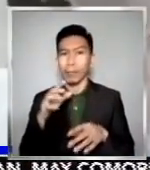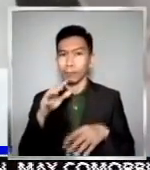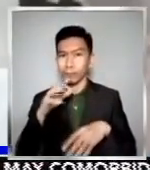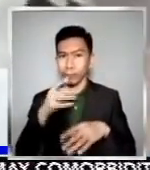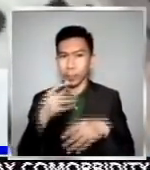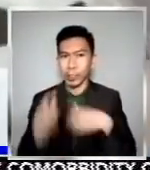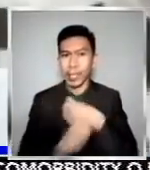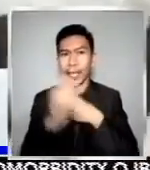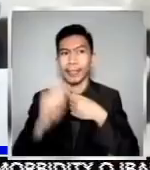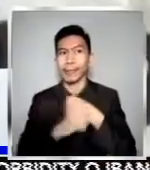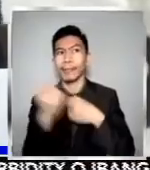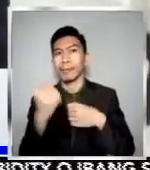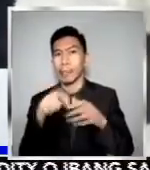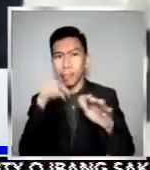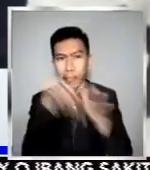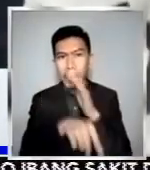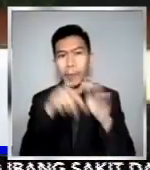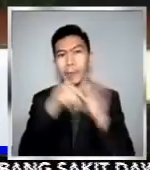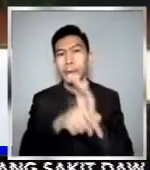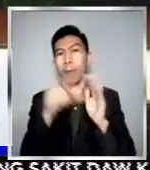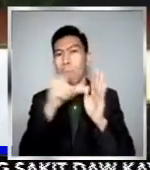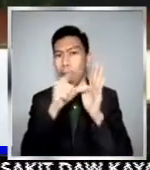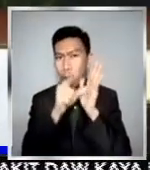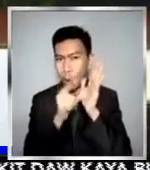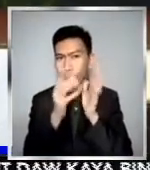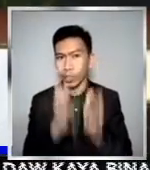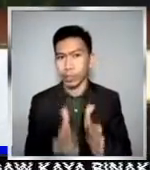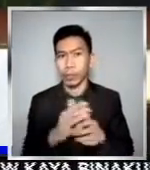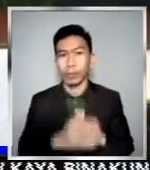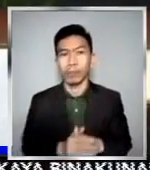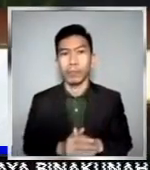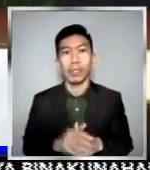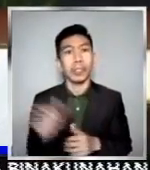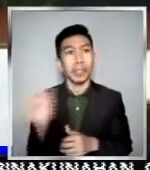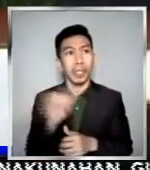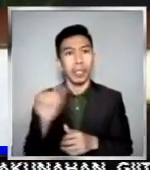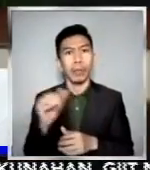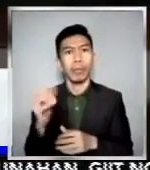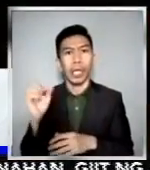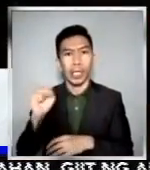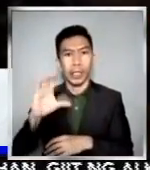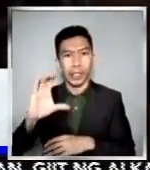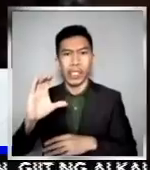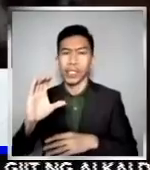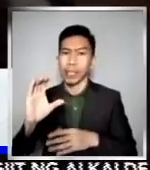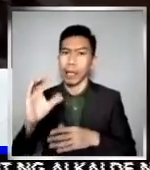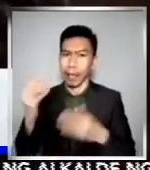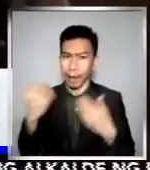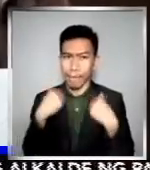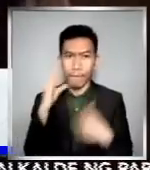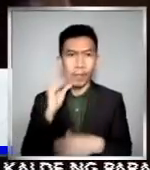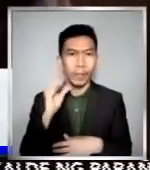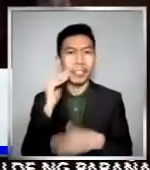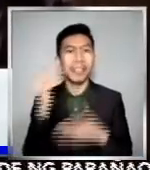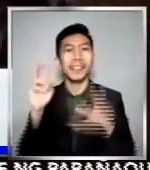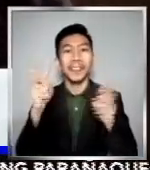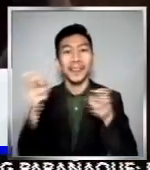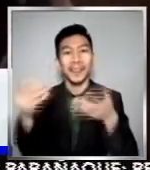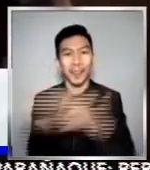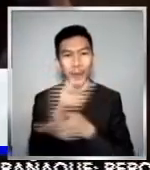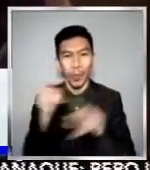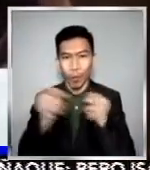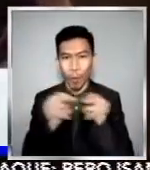din ni Peralta, humarap sa new normal ang hudikatura dahil sa COVID pandemic. Ilang oras matapos ang kanyang